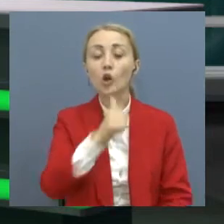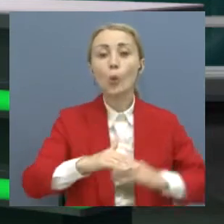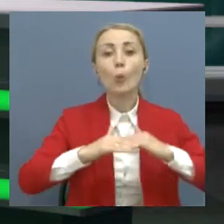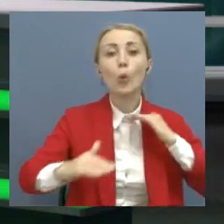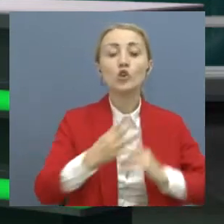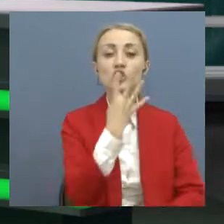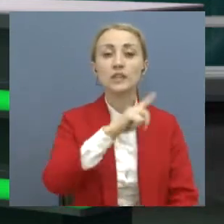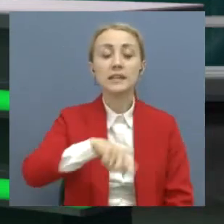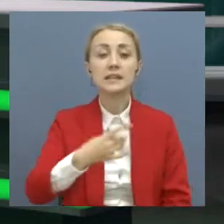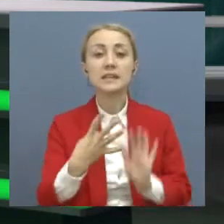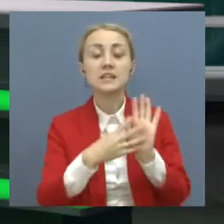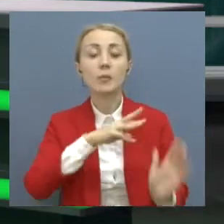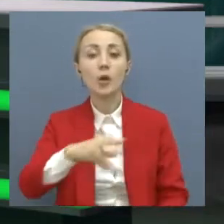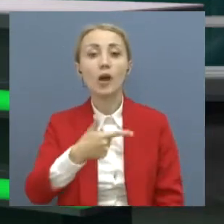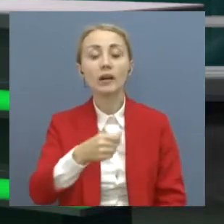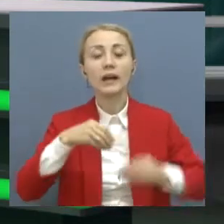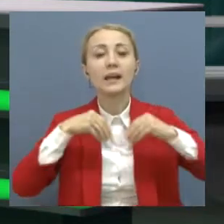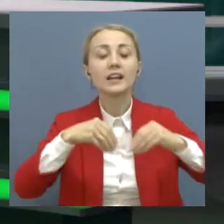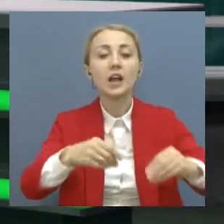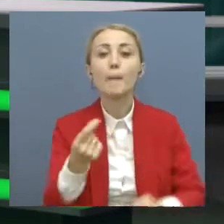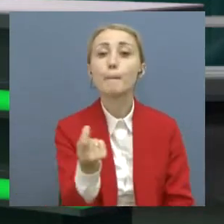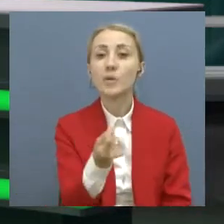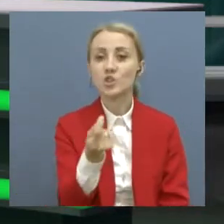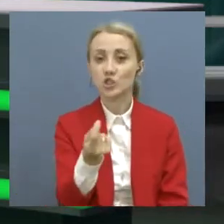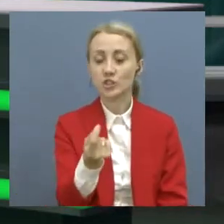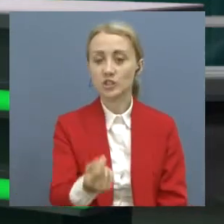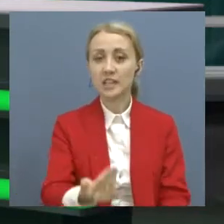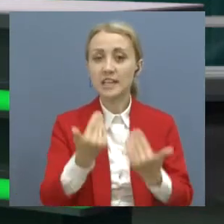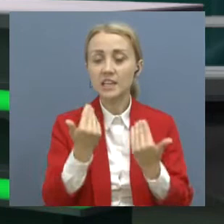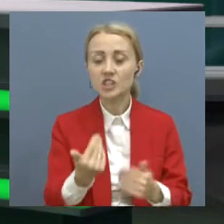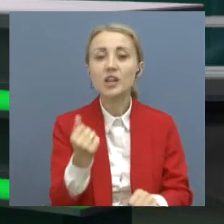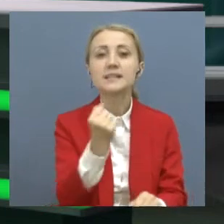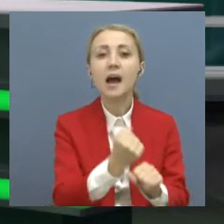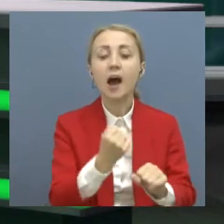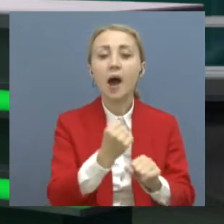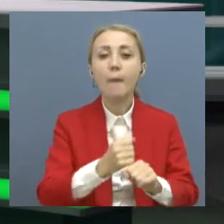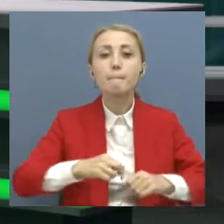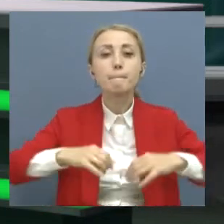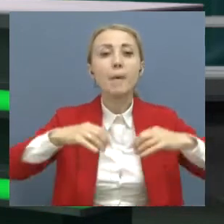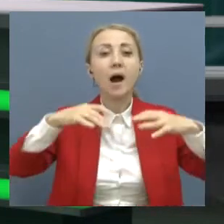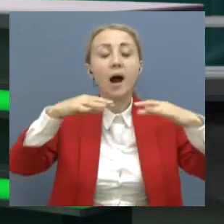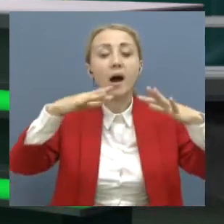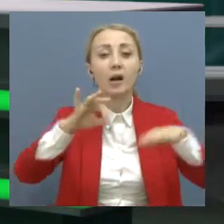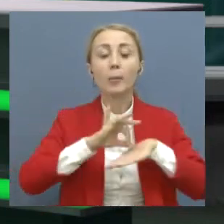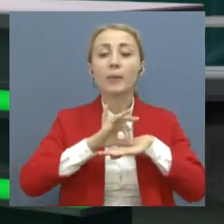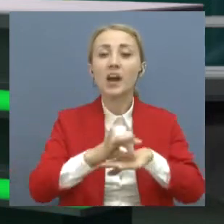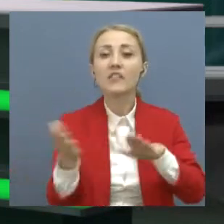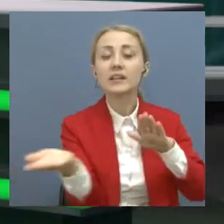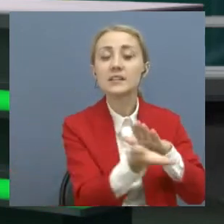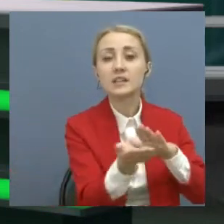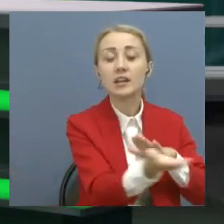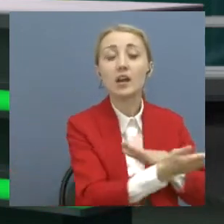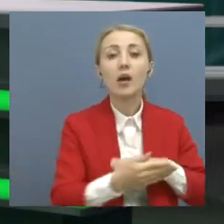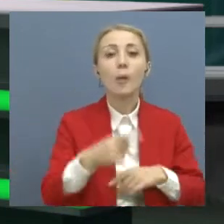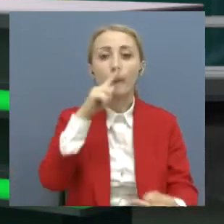бидай экспортталды. Биыл көктемгі егіс жұмыстарын шұғыл әрі сапалы өткізуге шаруаларға қаржы институттары арқылы